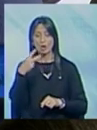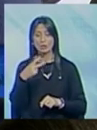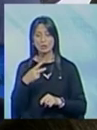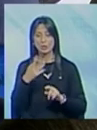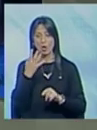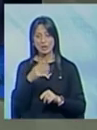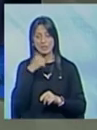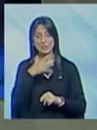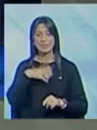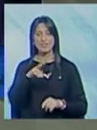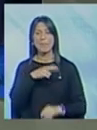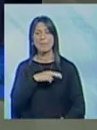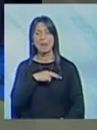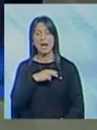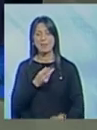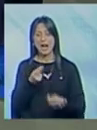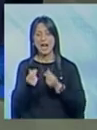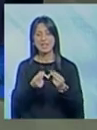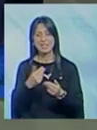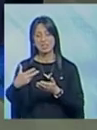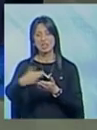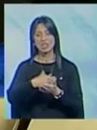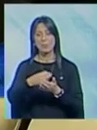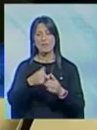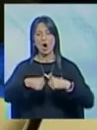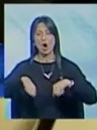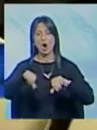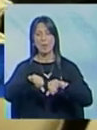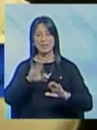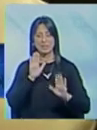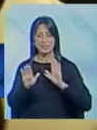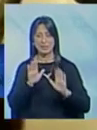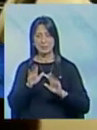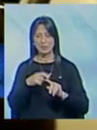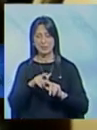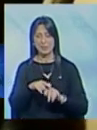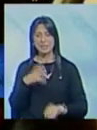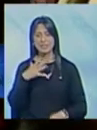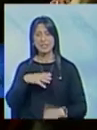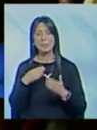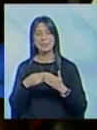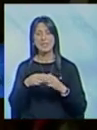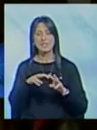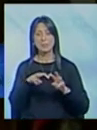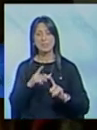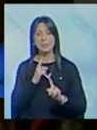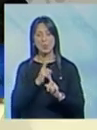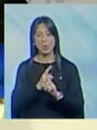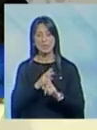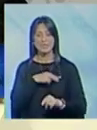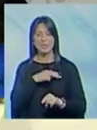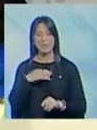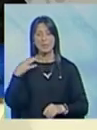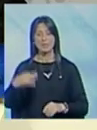წლებში საქართველოს პარლამენტის გადასახადებისა და შემოსავლების კომიტეტის აპარატის ხელმძღვანელის პოსტს, საქართველოს ფინანსთა მინისტრის მოადგილეს და